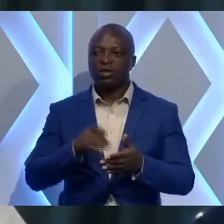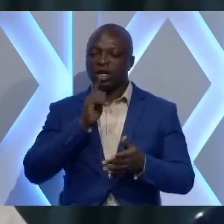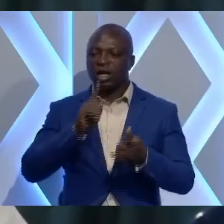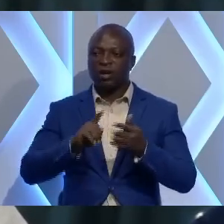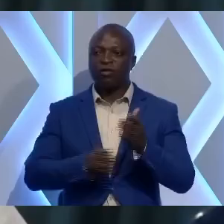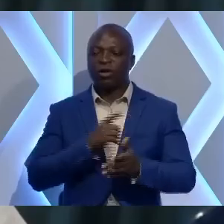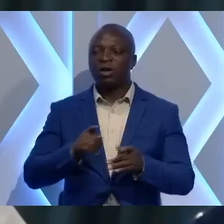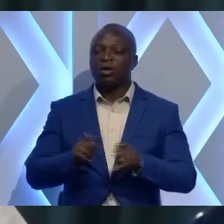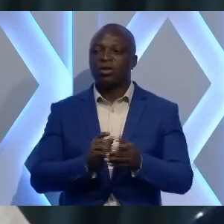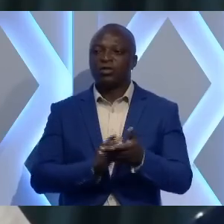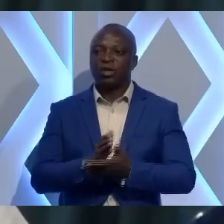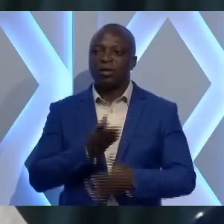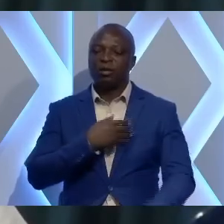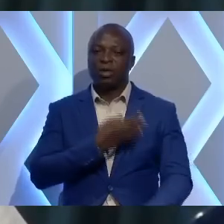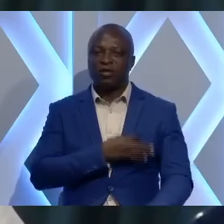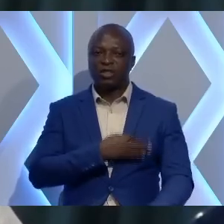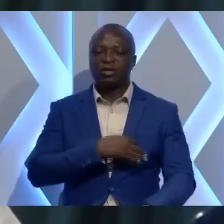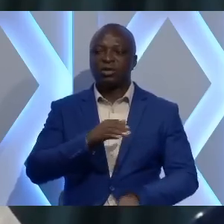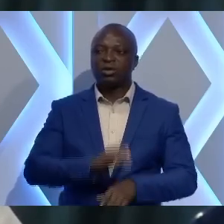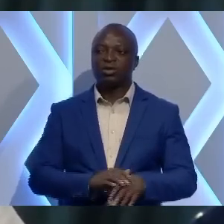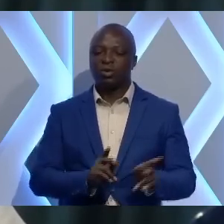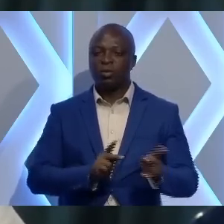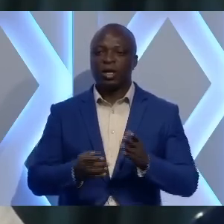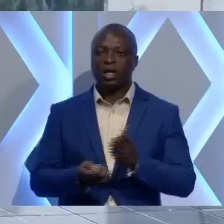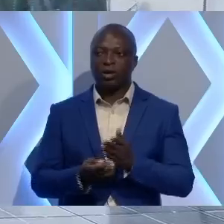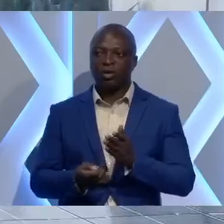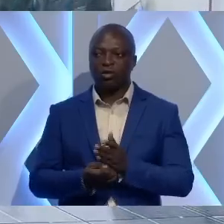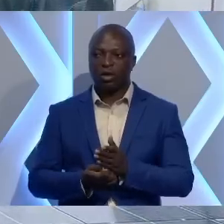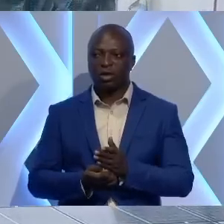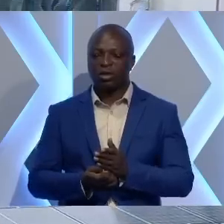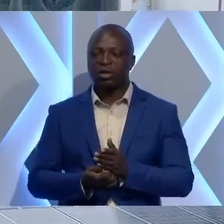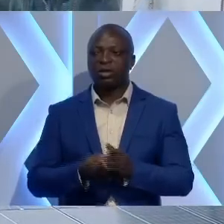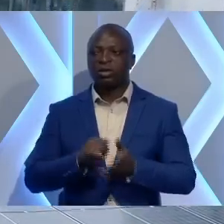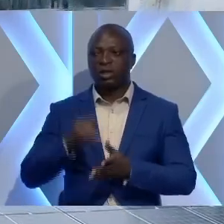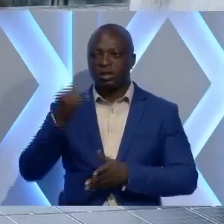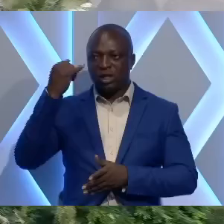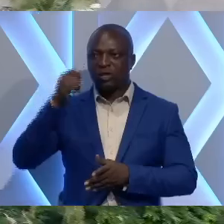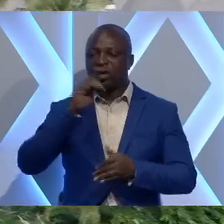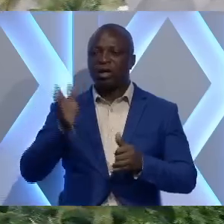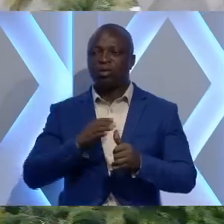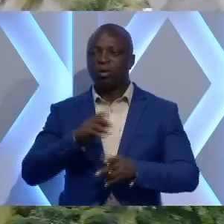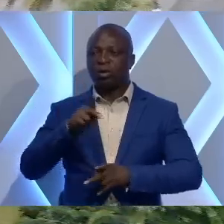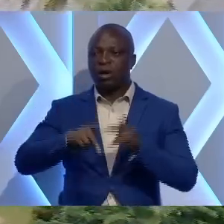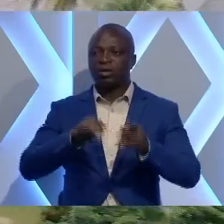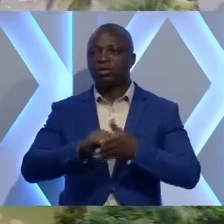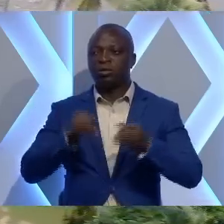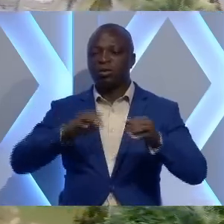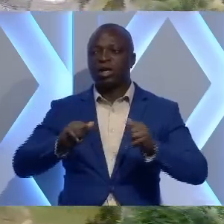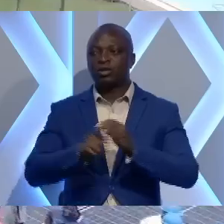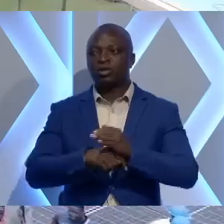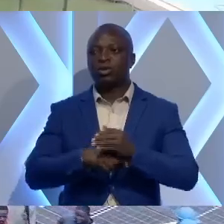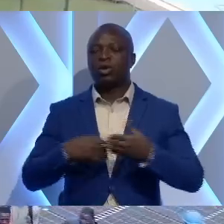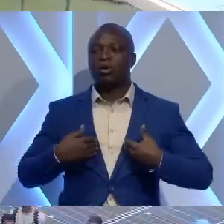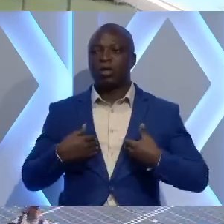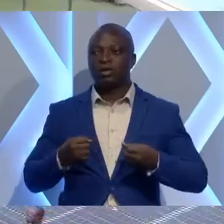fois viable et bénéfique sur le plan économique. Cette initiative est le premier pas d'une série d'actions